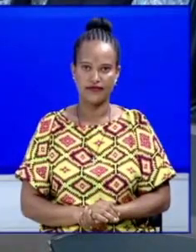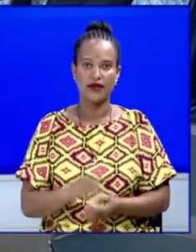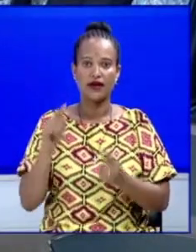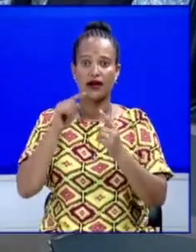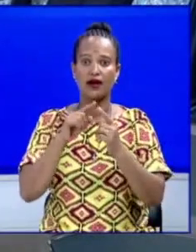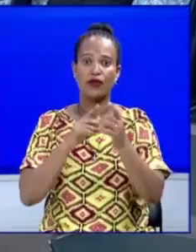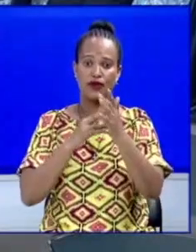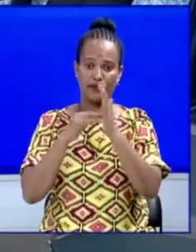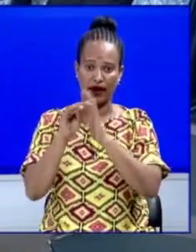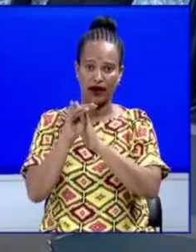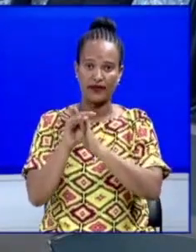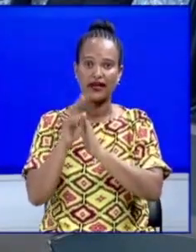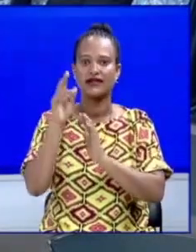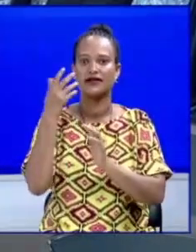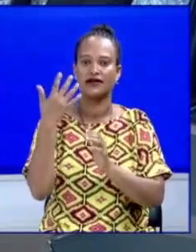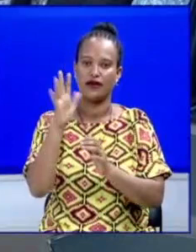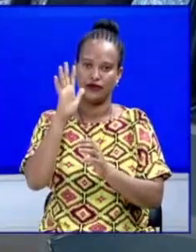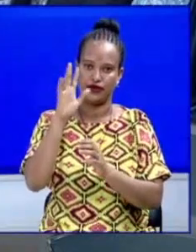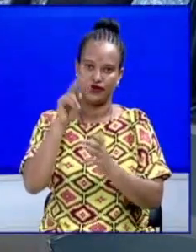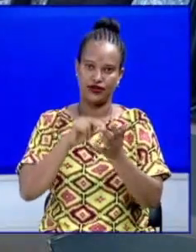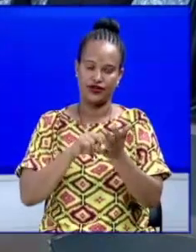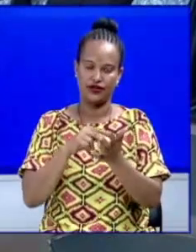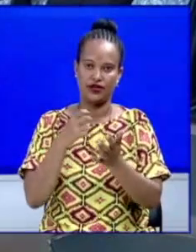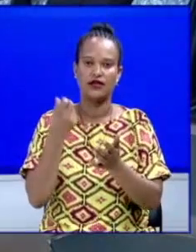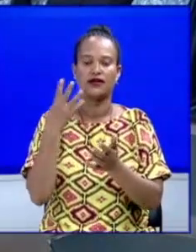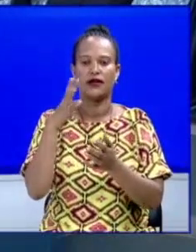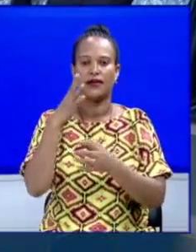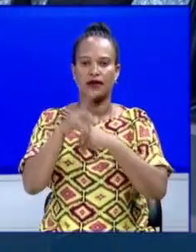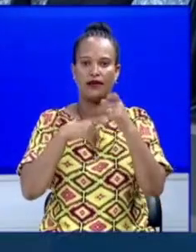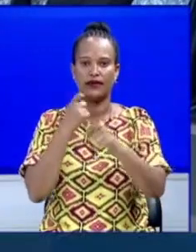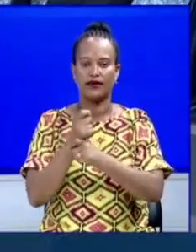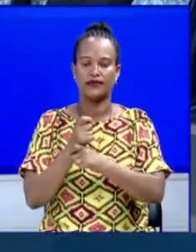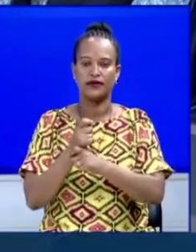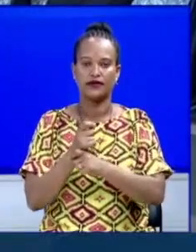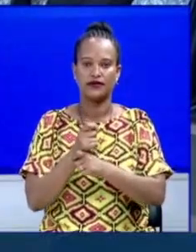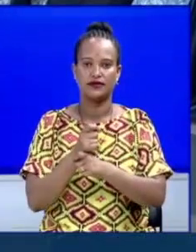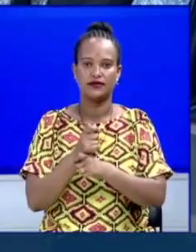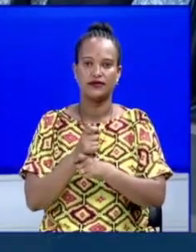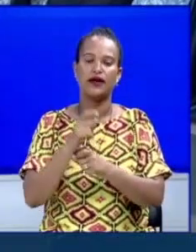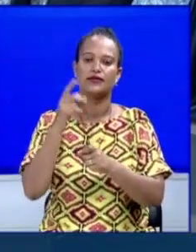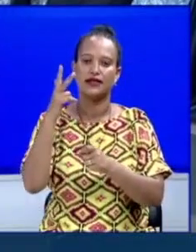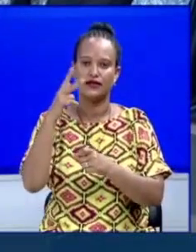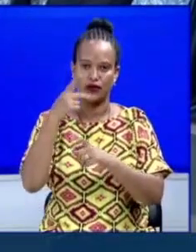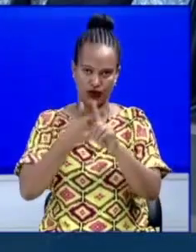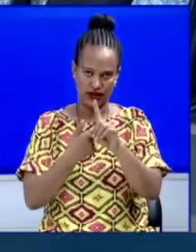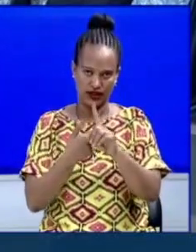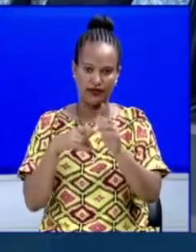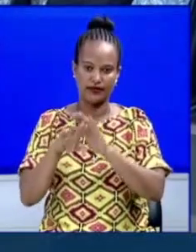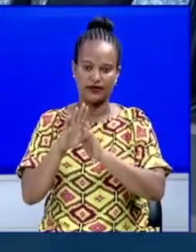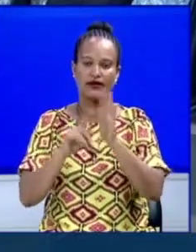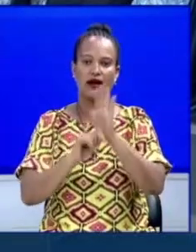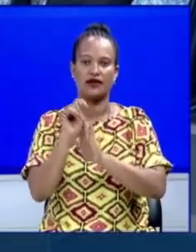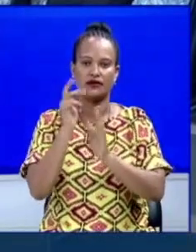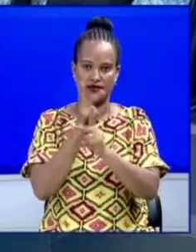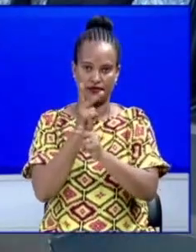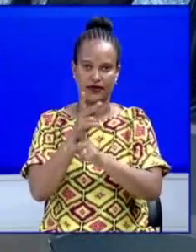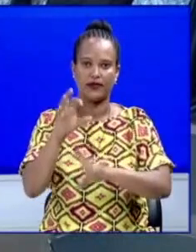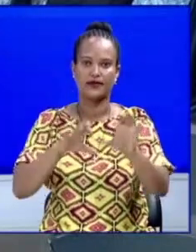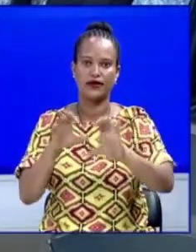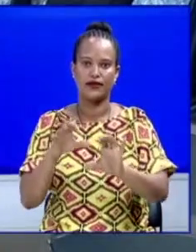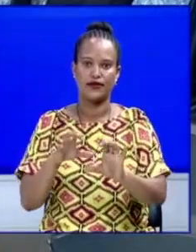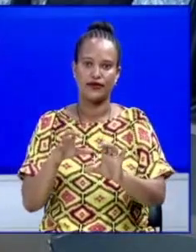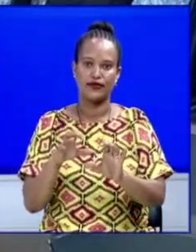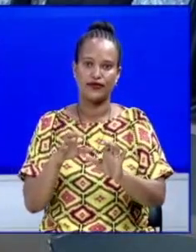ካብ ወርሒ መጋቢት 15 214 ዓ ም ኣብ 3 ወርሒ ናብ ትግራይ ከኣቱ ትፅቢት ካብ